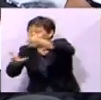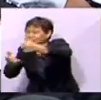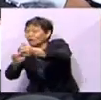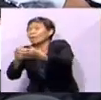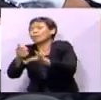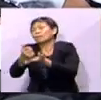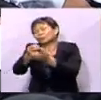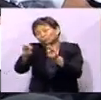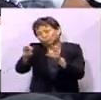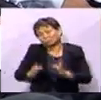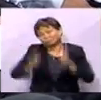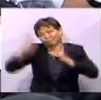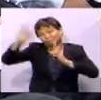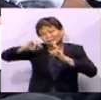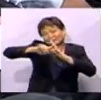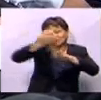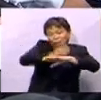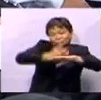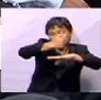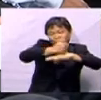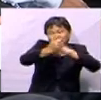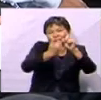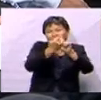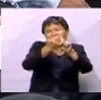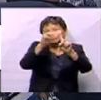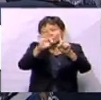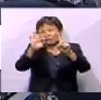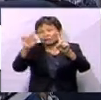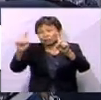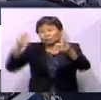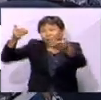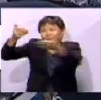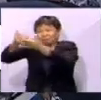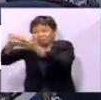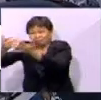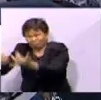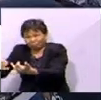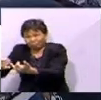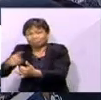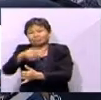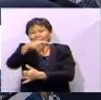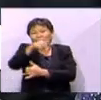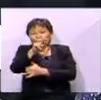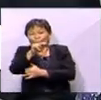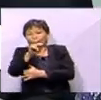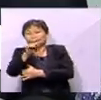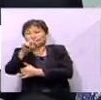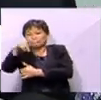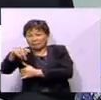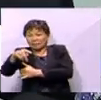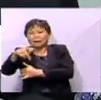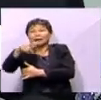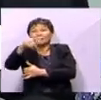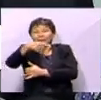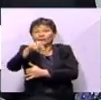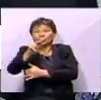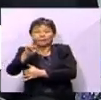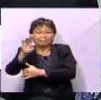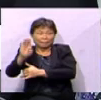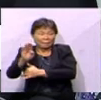usahawan tempatan. Sejak ditubuhkan pada 1991 sehingga kini, perbadanan itu telah meluluskan pembiayaan